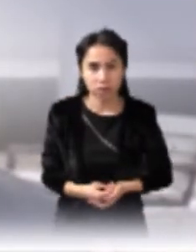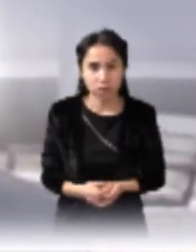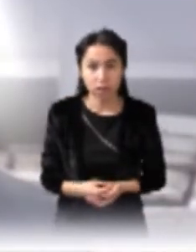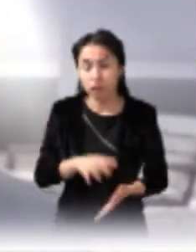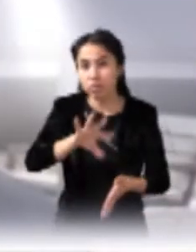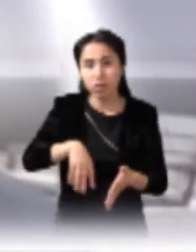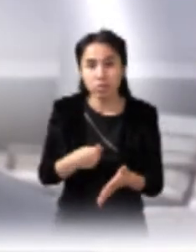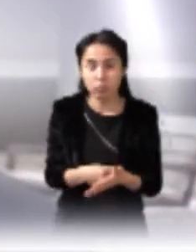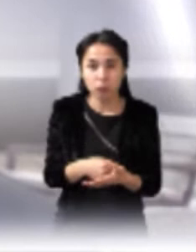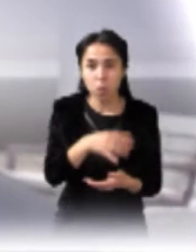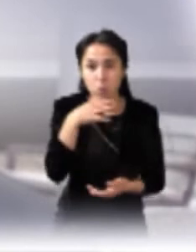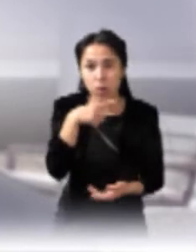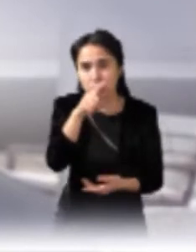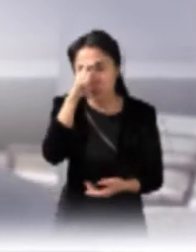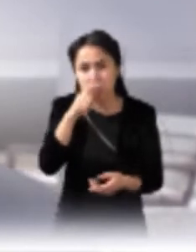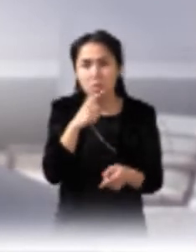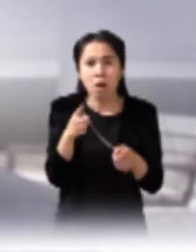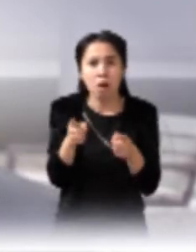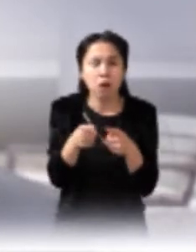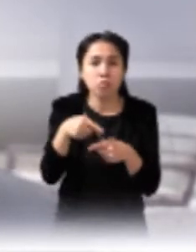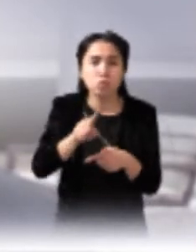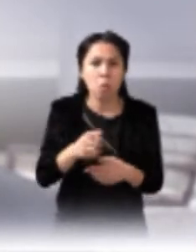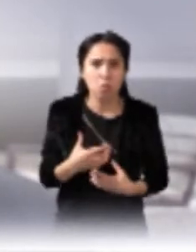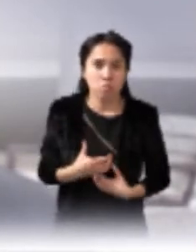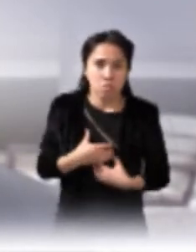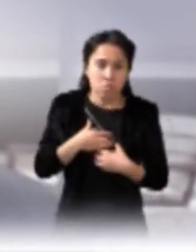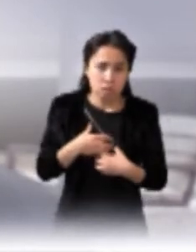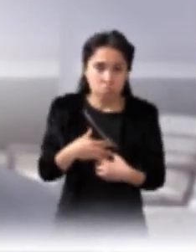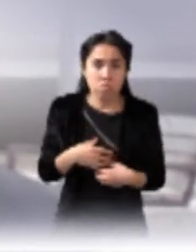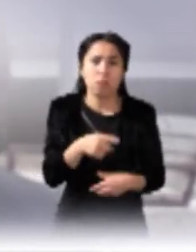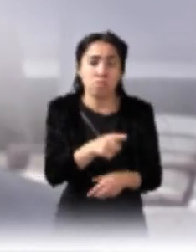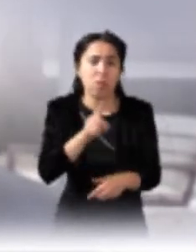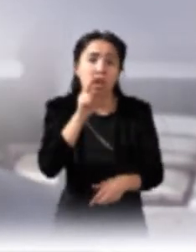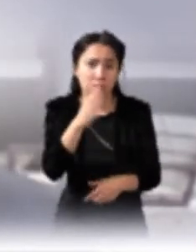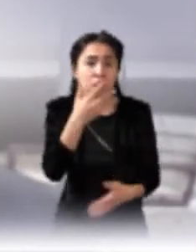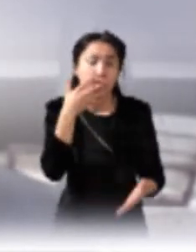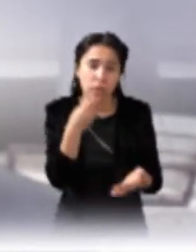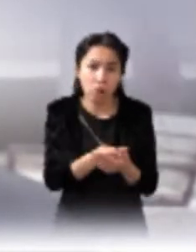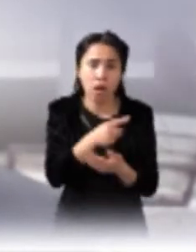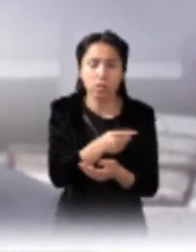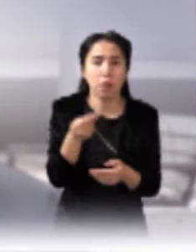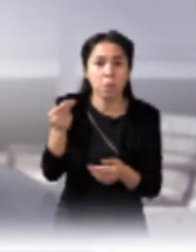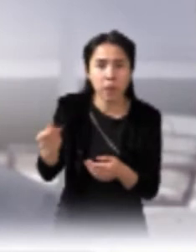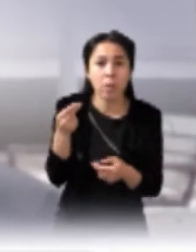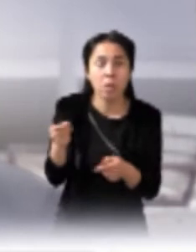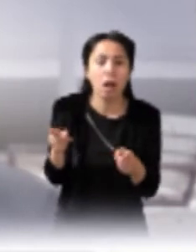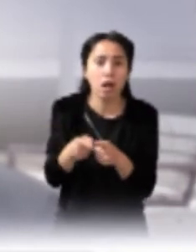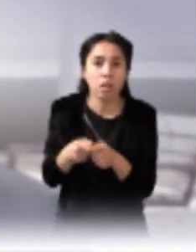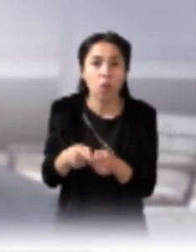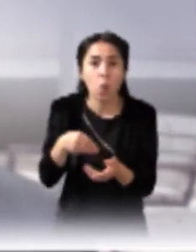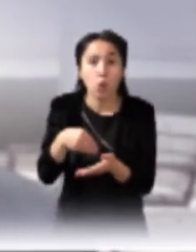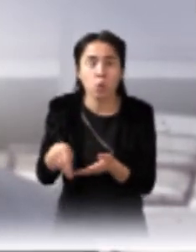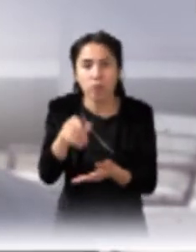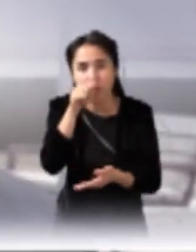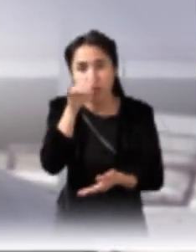До сих пор многие не понимают, что такое арендное жилье, и пугаются его. Между тем, эта квартира их. Они будут оплачивать только аренду, купить не